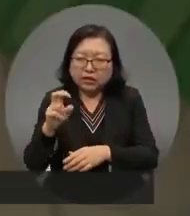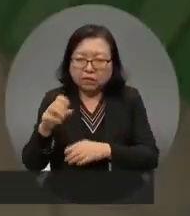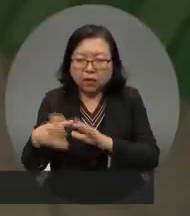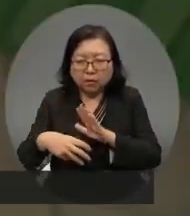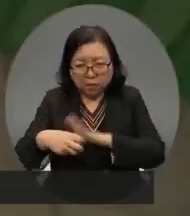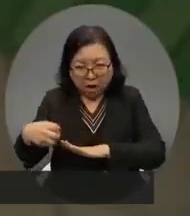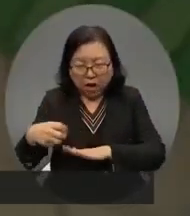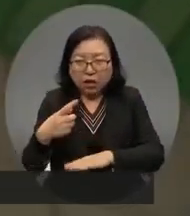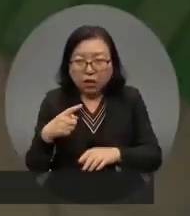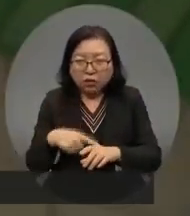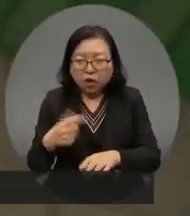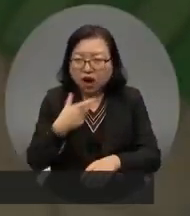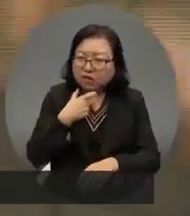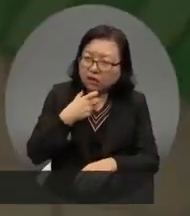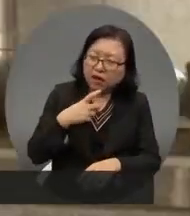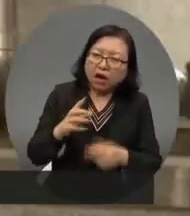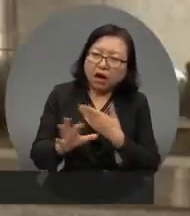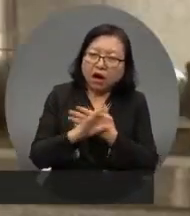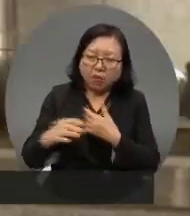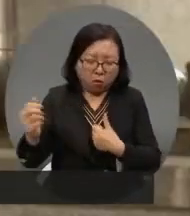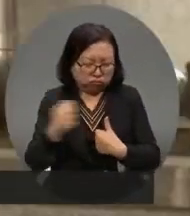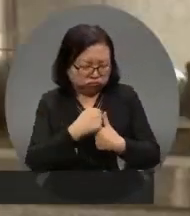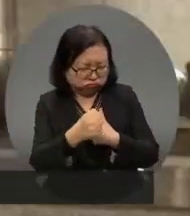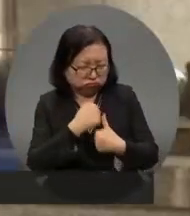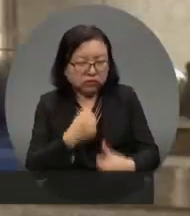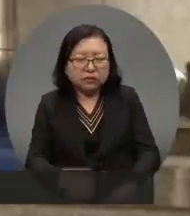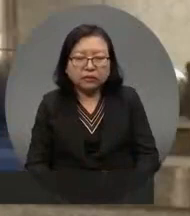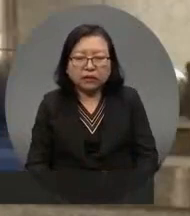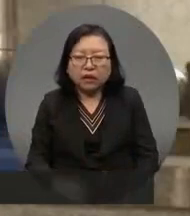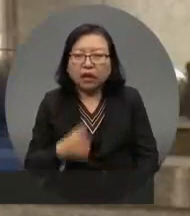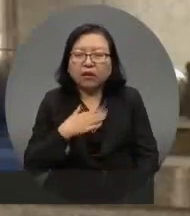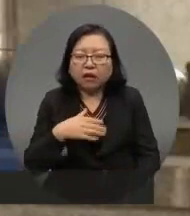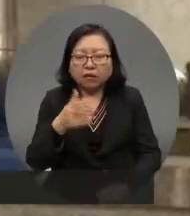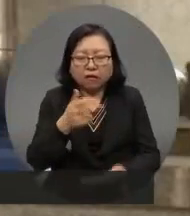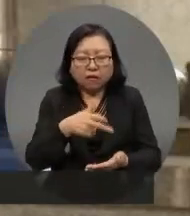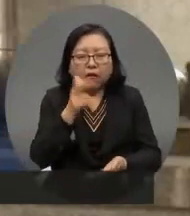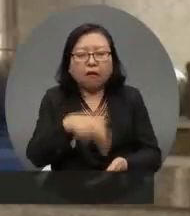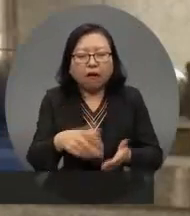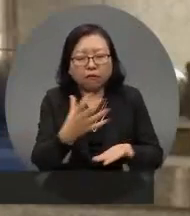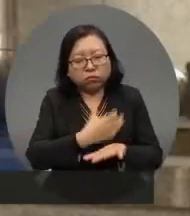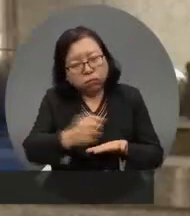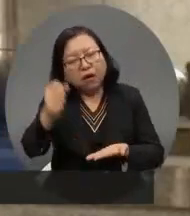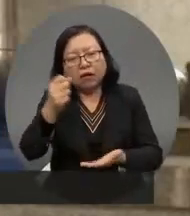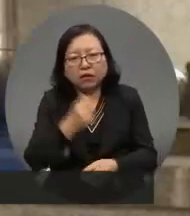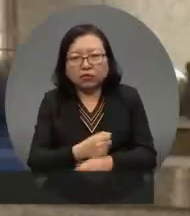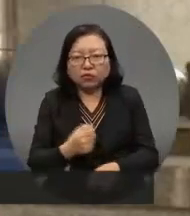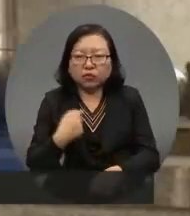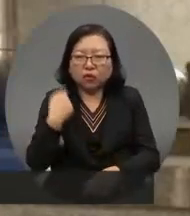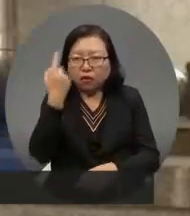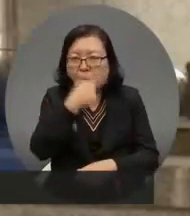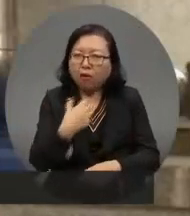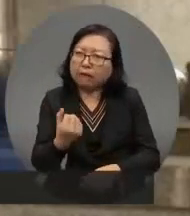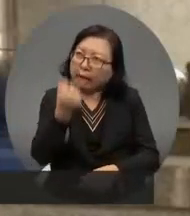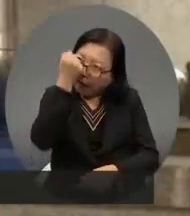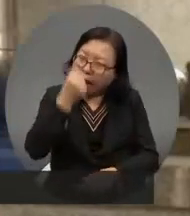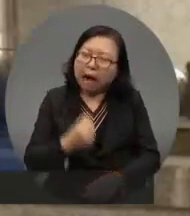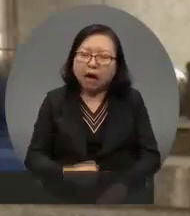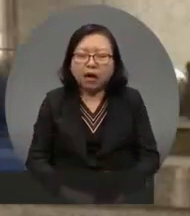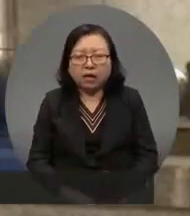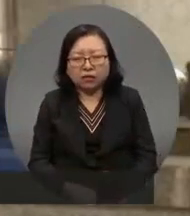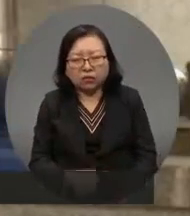저항할 때마다 폭행은 이어졌습니다. 내 거 카드 빼달라고 주먹으로 얼굴을